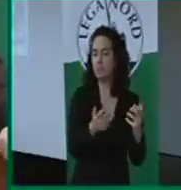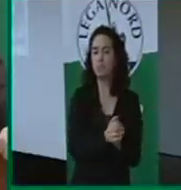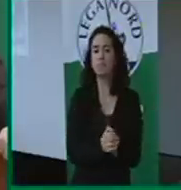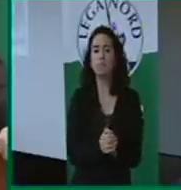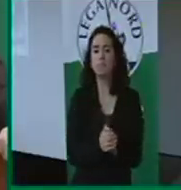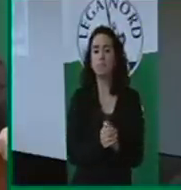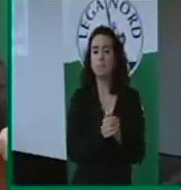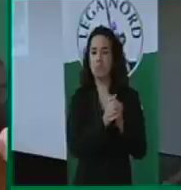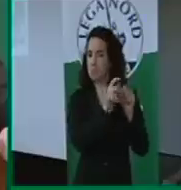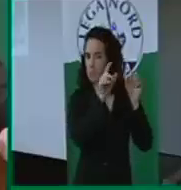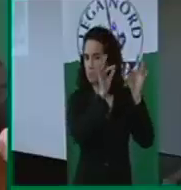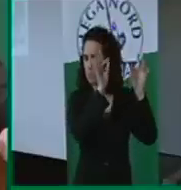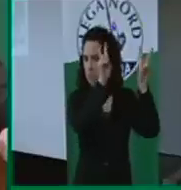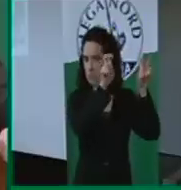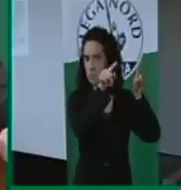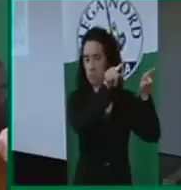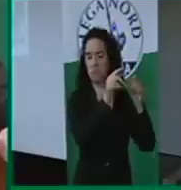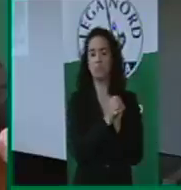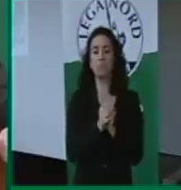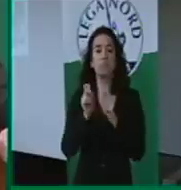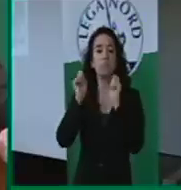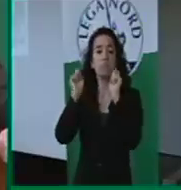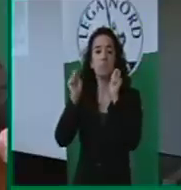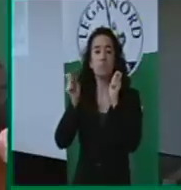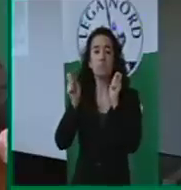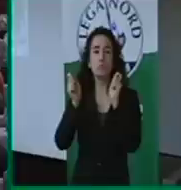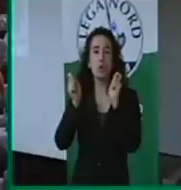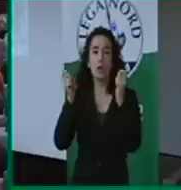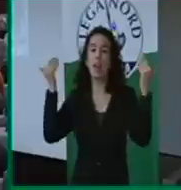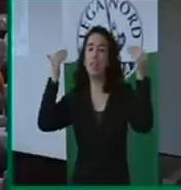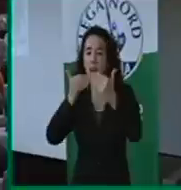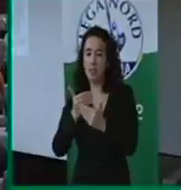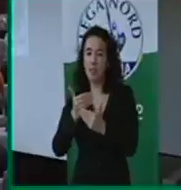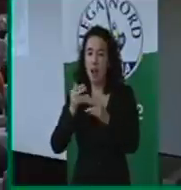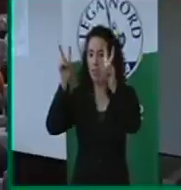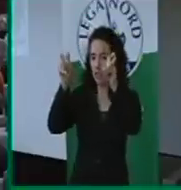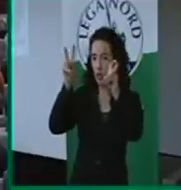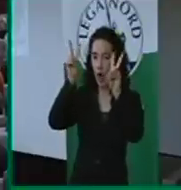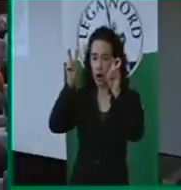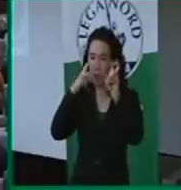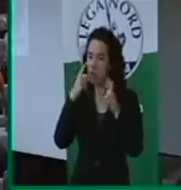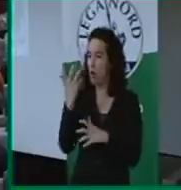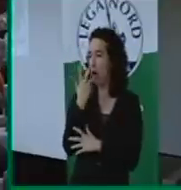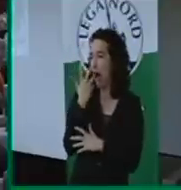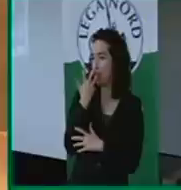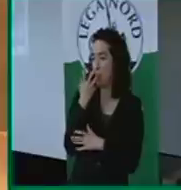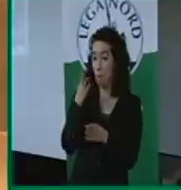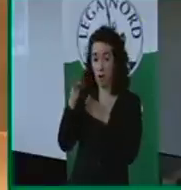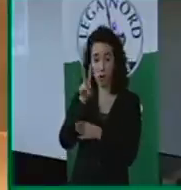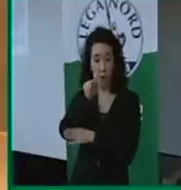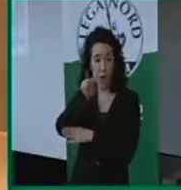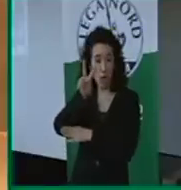il corriere titolava sul caldo era il 21 luglio